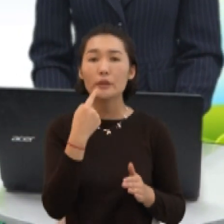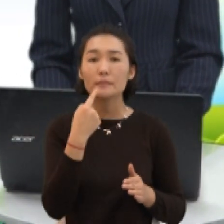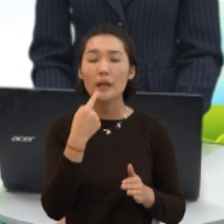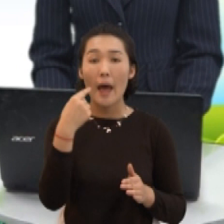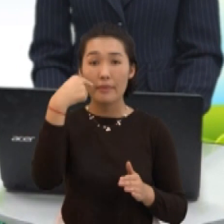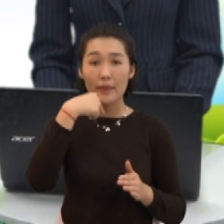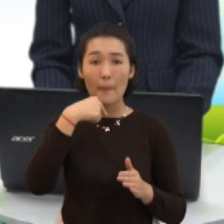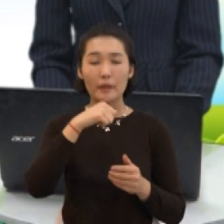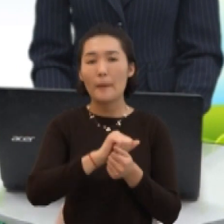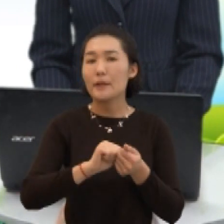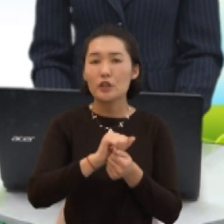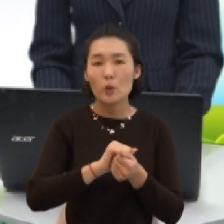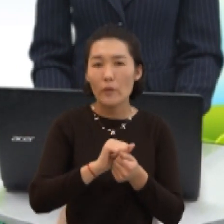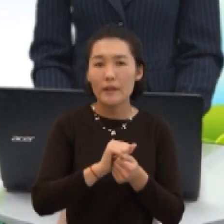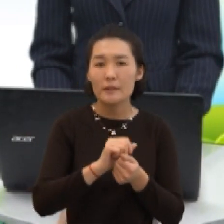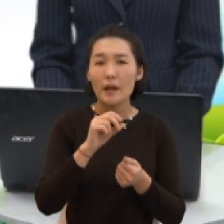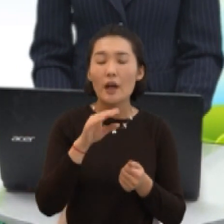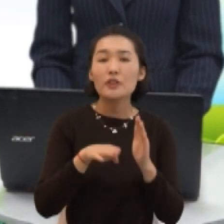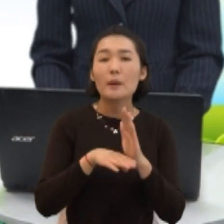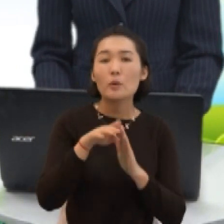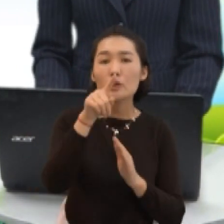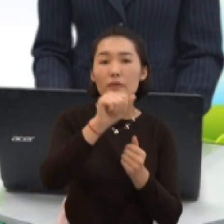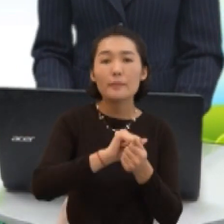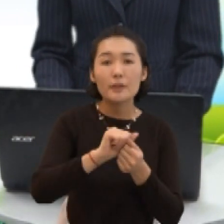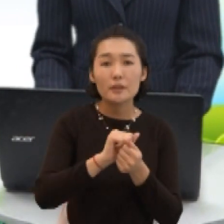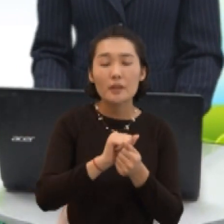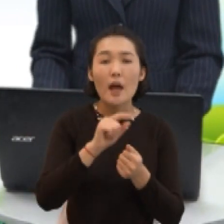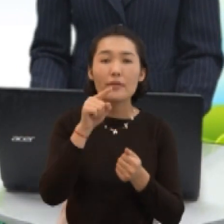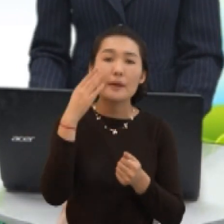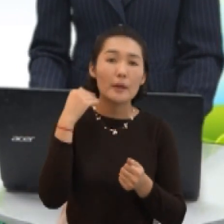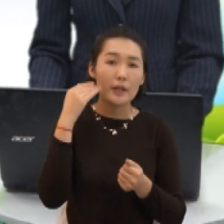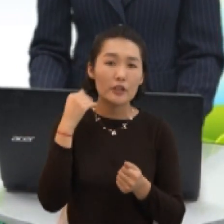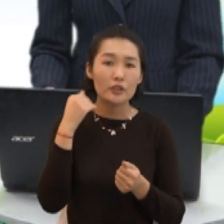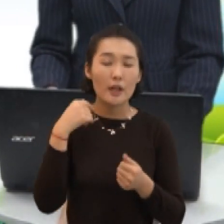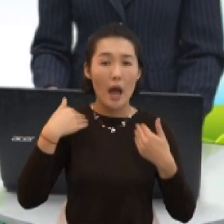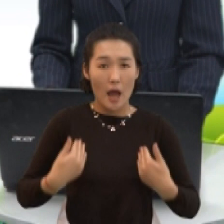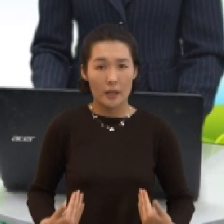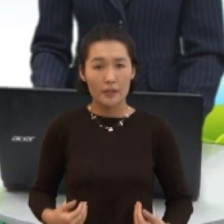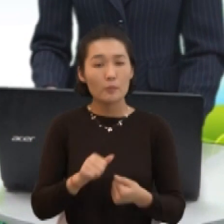Чем лучше вы это сделаете, тем легче организму будет ее переваривать.